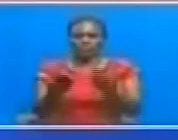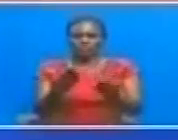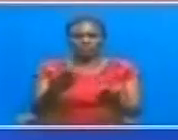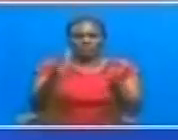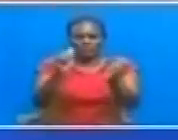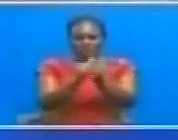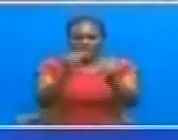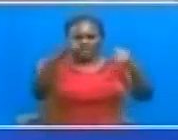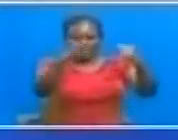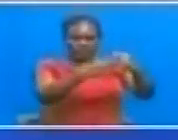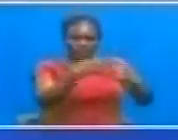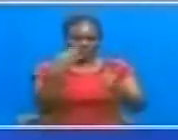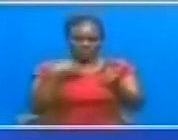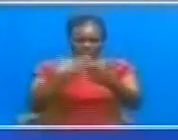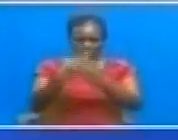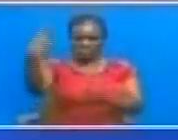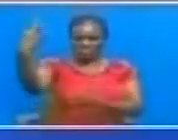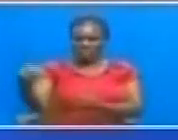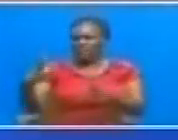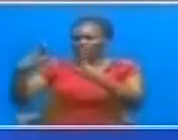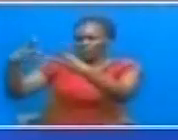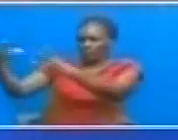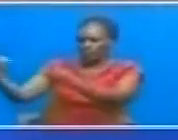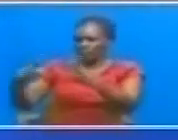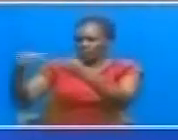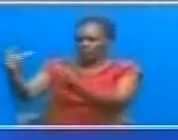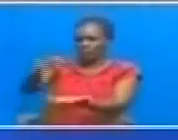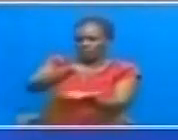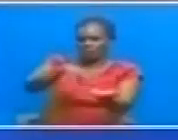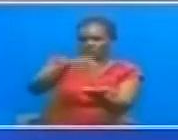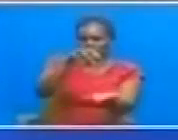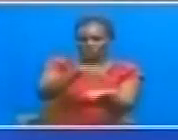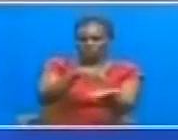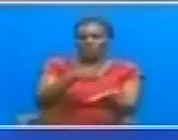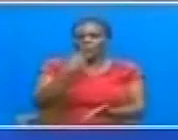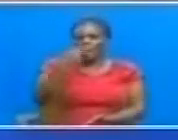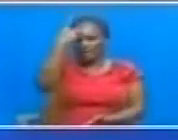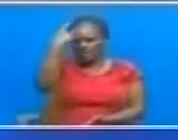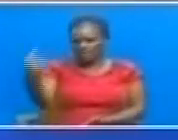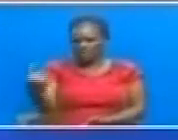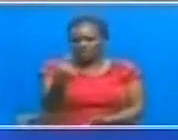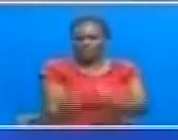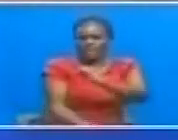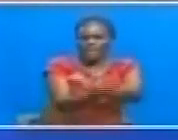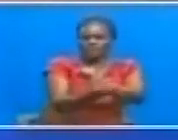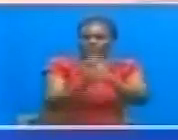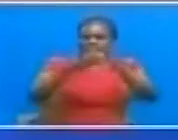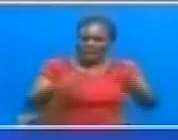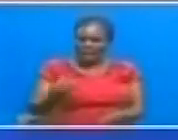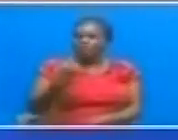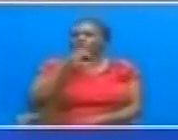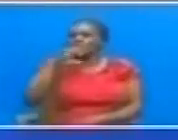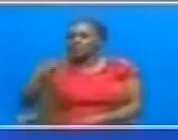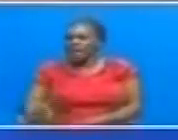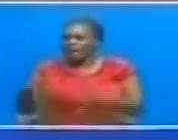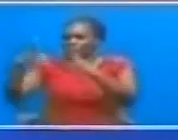miaka 18 hadi 30 wametoweka kwa njia za kutatanisha. Kila mzazi anasimulia jinsi mwanaye alivyokamatwa